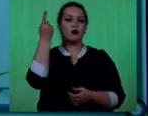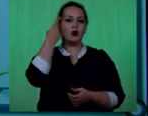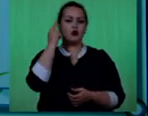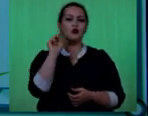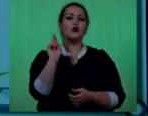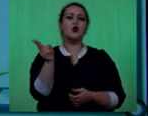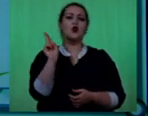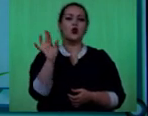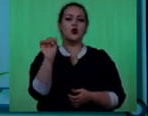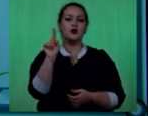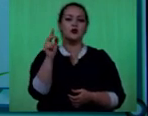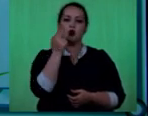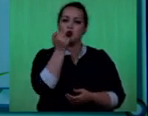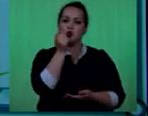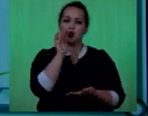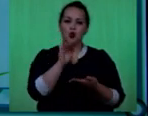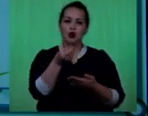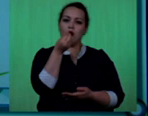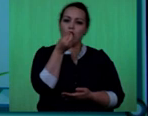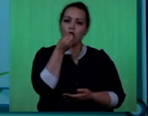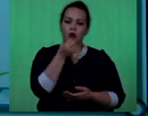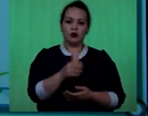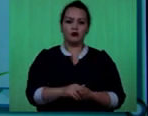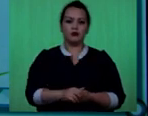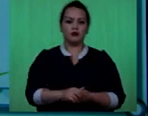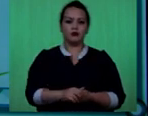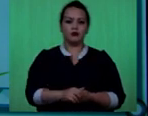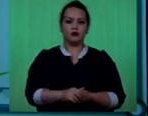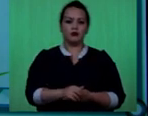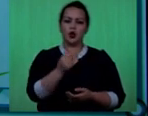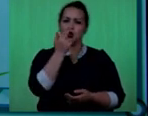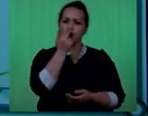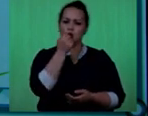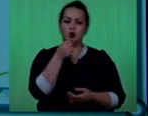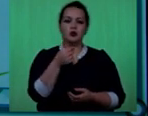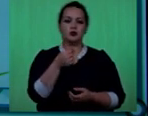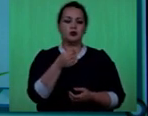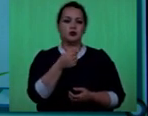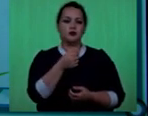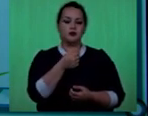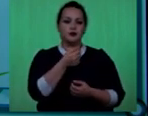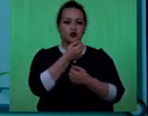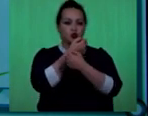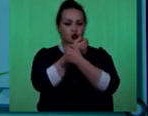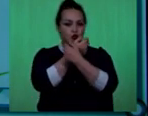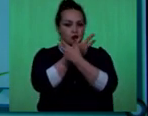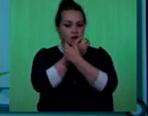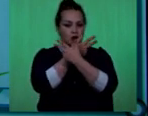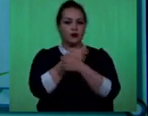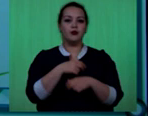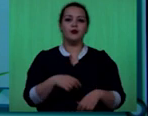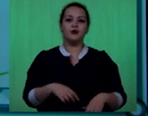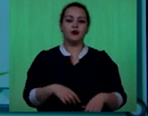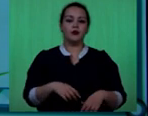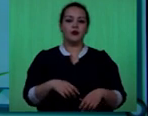из детенышей кормят зоопарке а детеныша тигра б детеныша оленя в